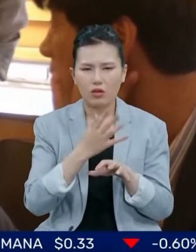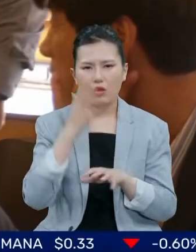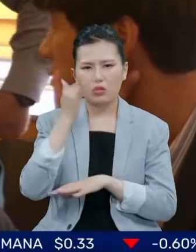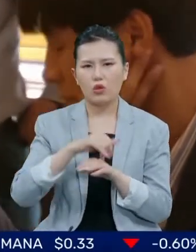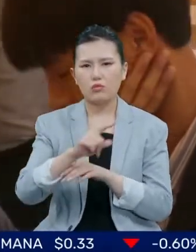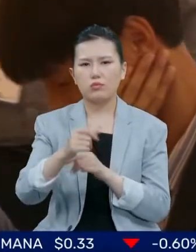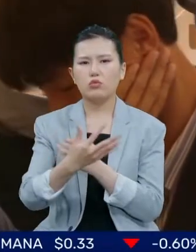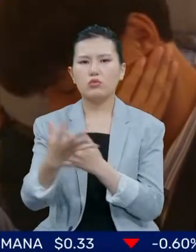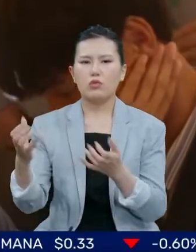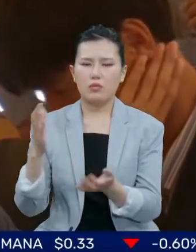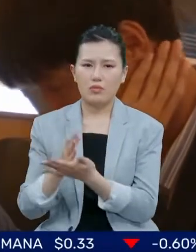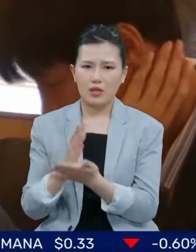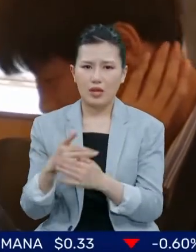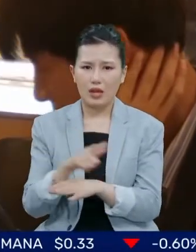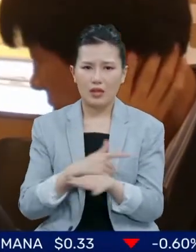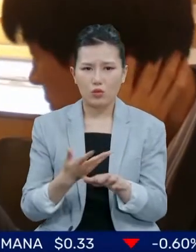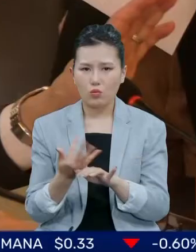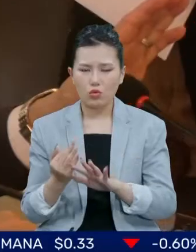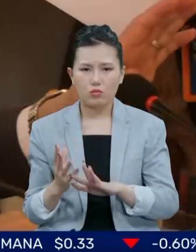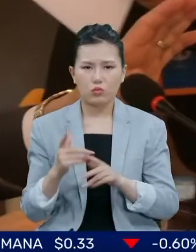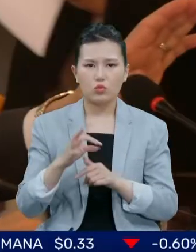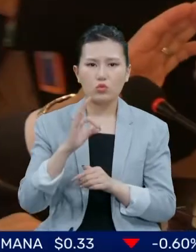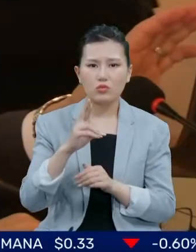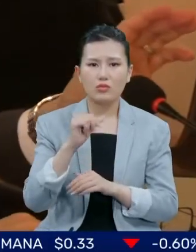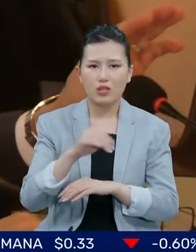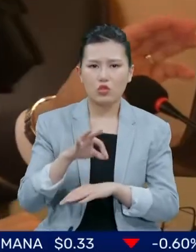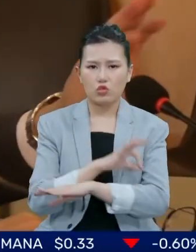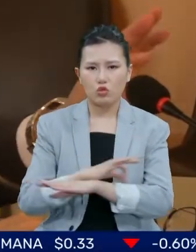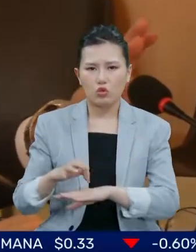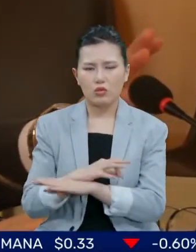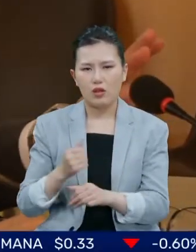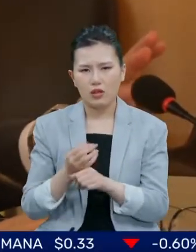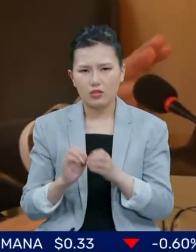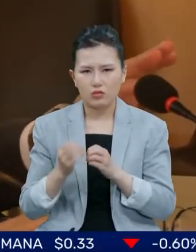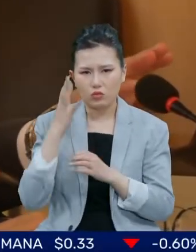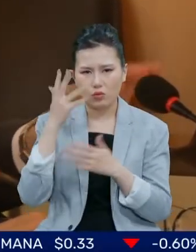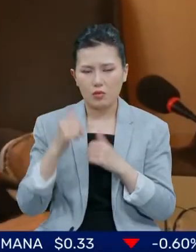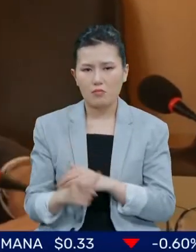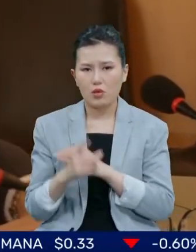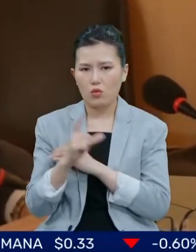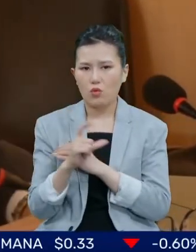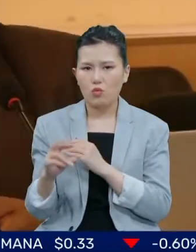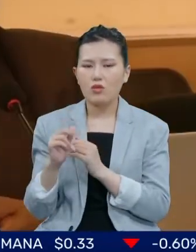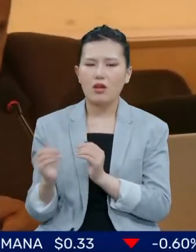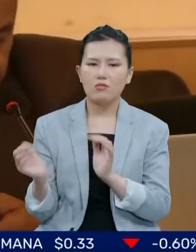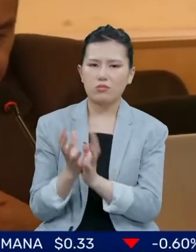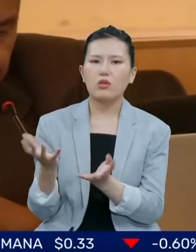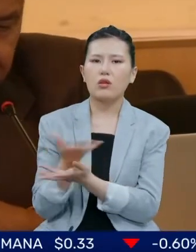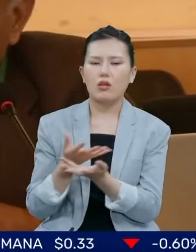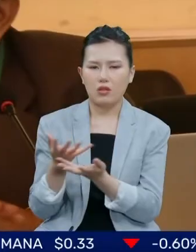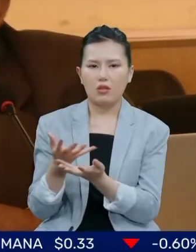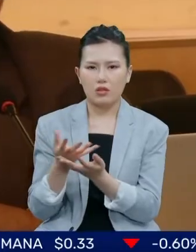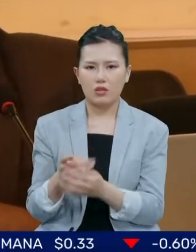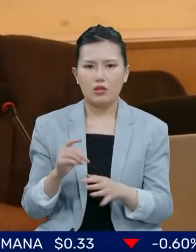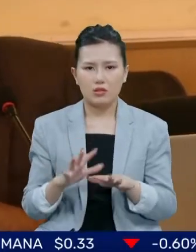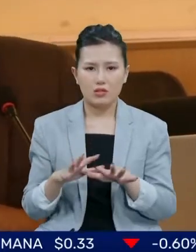хэмжээнд цөлжилт газрын доорлолтой тэмцгэд баримтлах арга хэмжээний төслийг боловсруулж, салбарын мэрэгчлэнүүдээр хилцүүллээ. Гэхдээ тэмцгээс өмнө